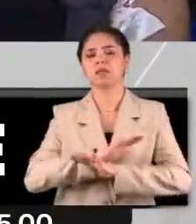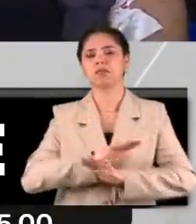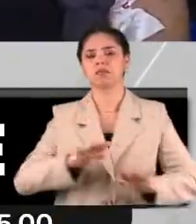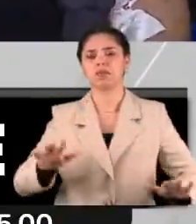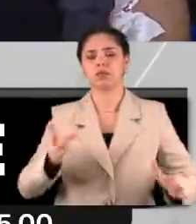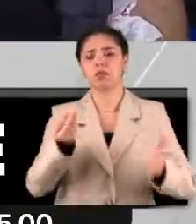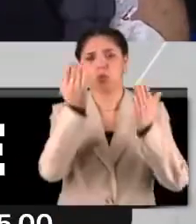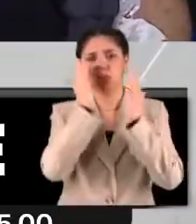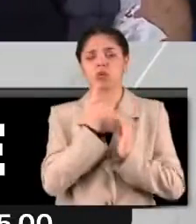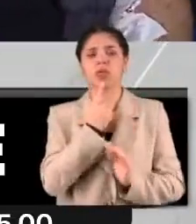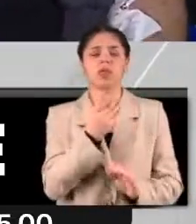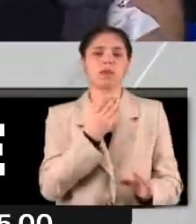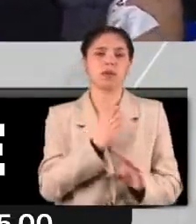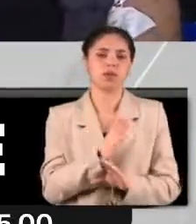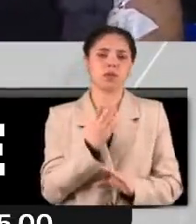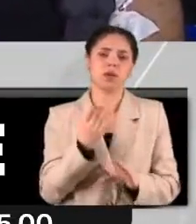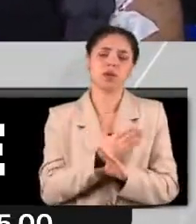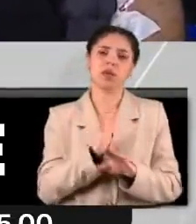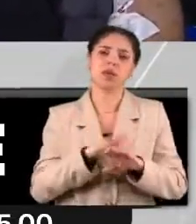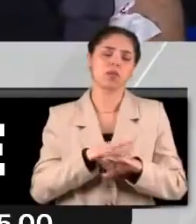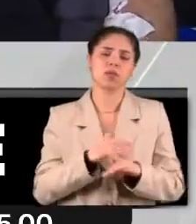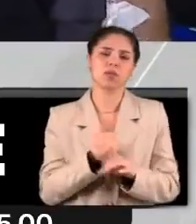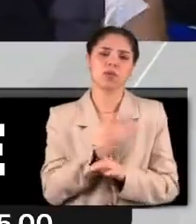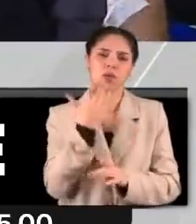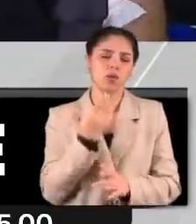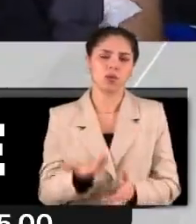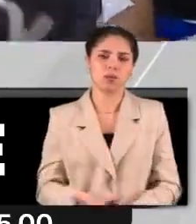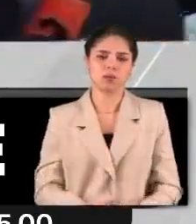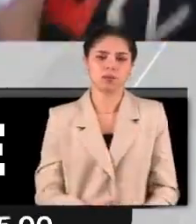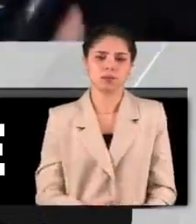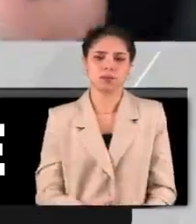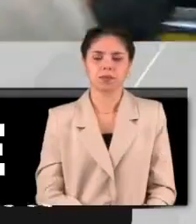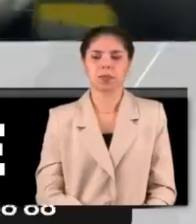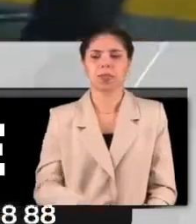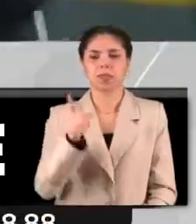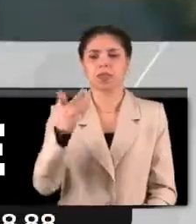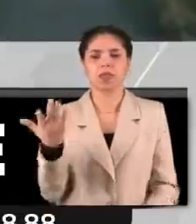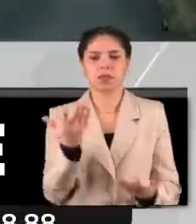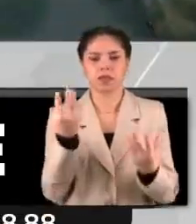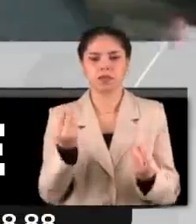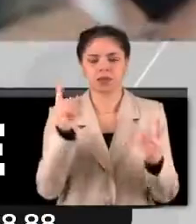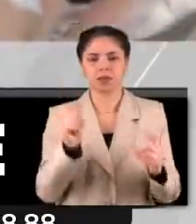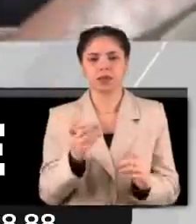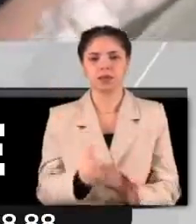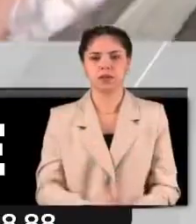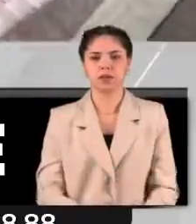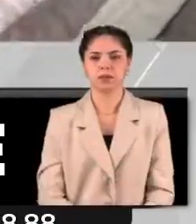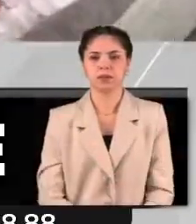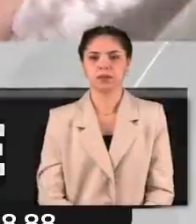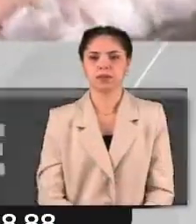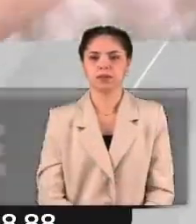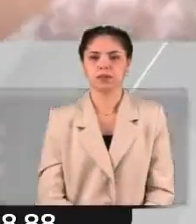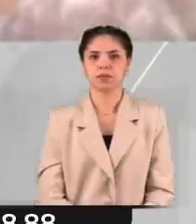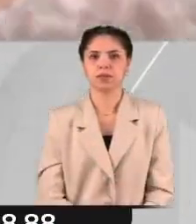şükür diyelim. Yapacak bir şey yok. Siz nasılsınız? İyi misiniz?